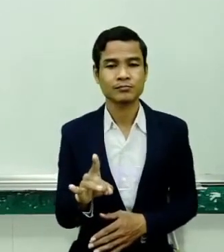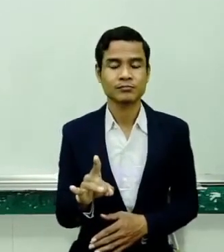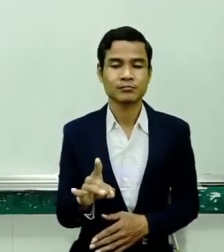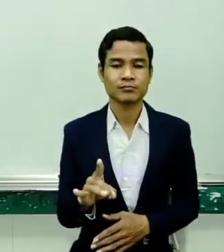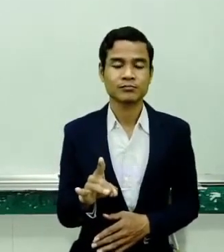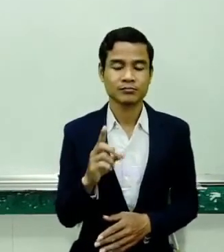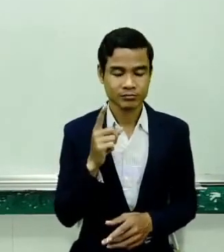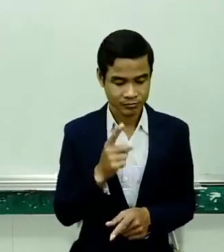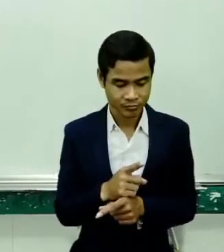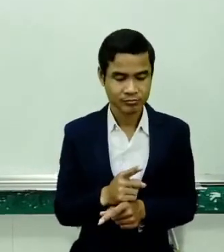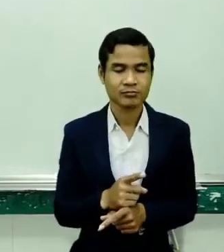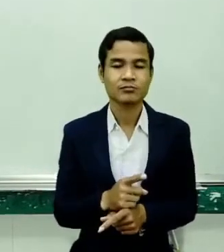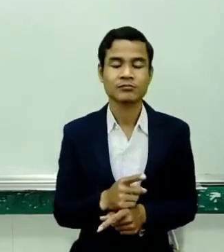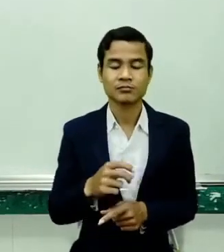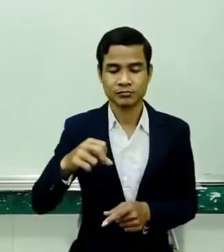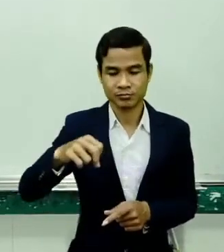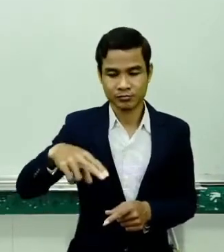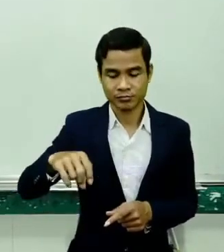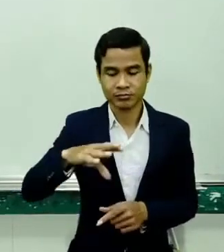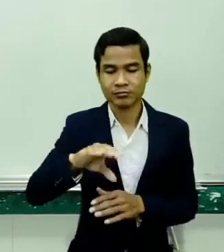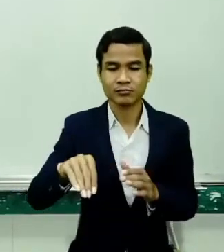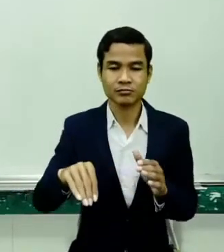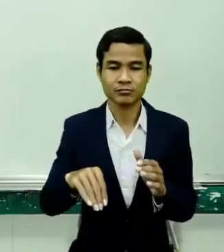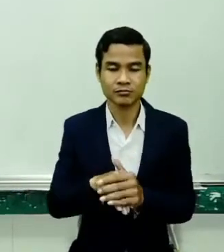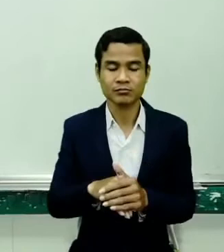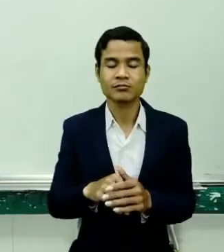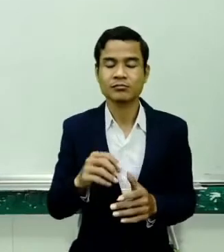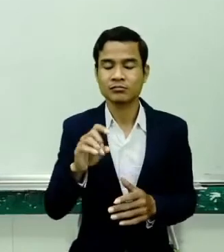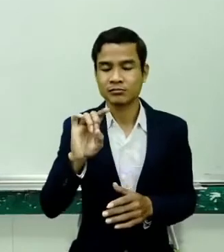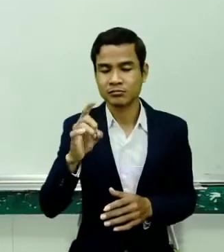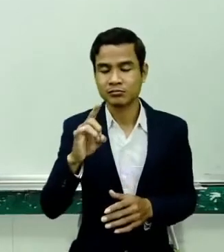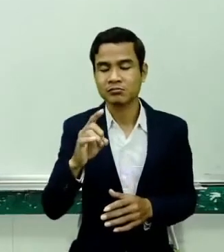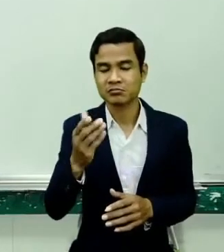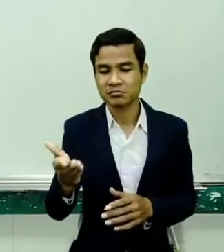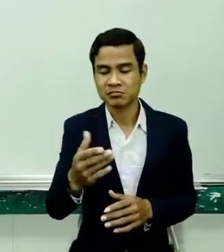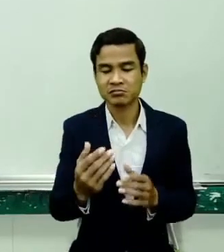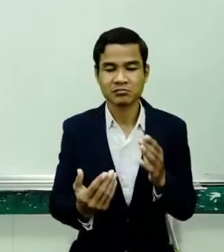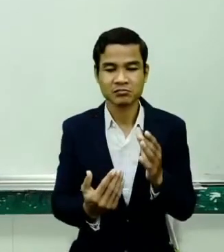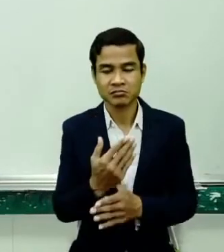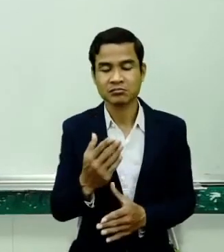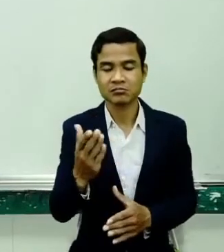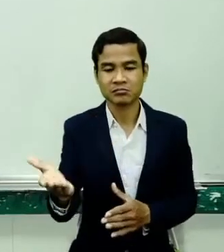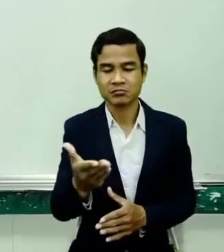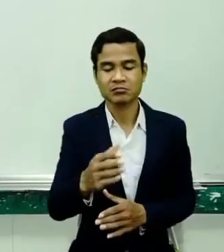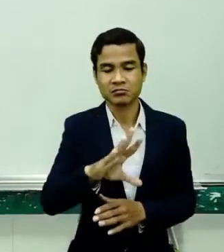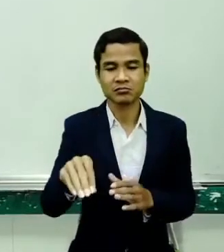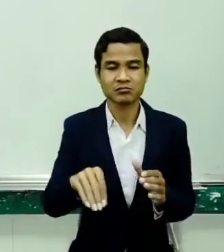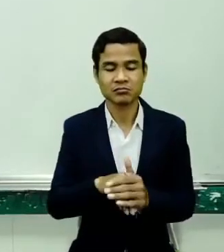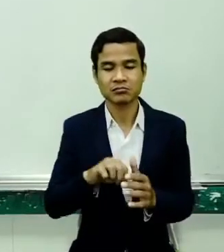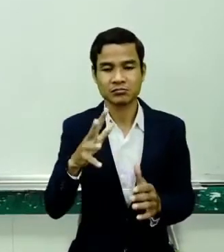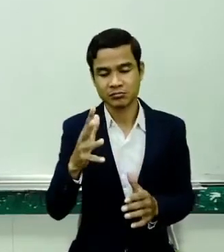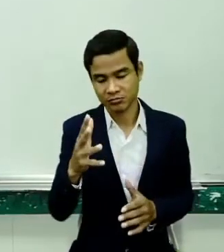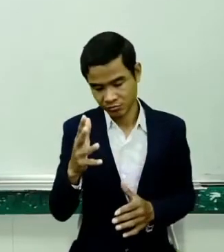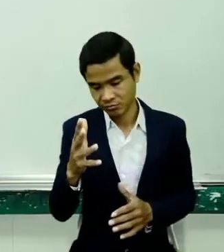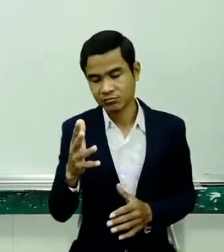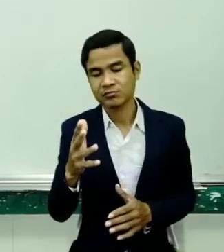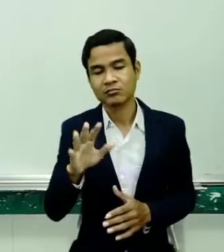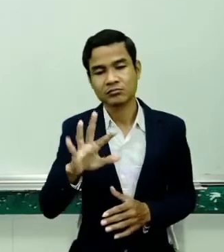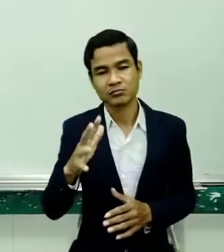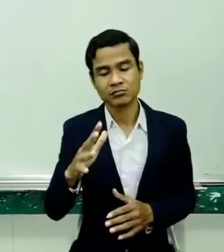chà trầm trơ đầm rơi ca tiếng ơ rồi bọc cồn mình mềm chia sứt rồi bọc cồn tì mình chân này con nè